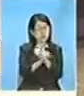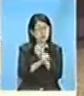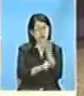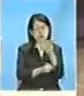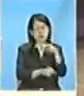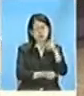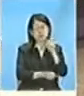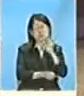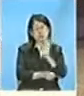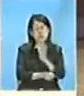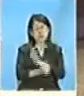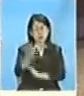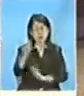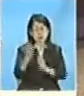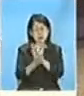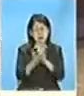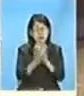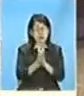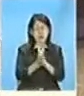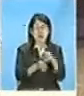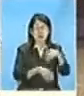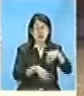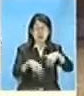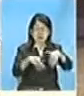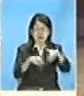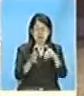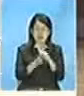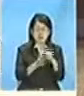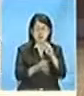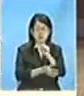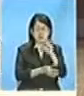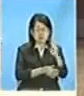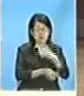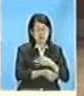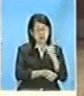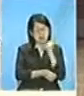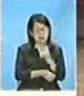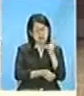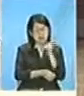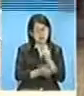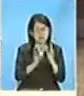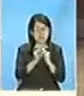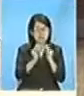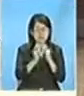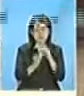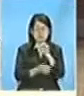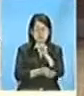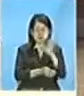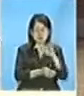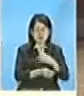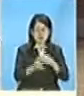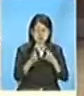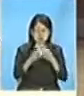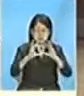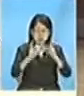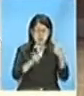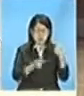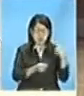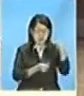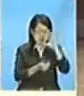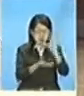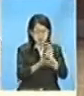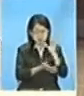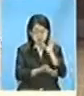นและวุฒิสภาของเราดิฉันร่วมงานชมรมวุฒิสภาได้ร่วมหาทุนให้ชมรมและร่วมงานเลี้ยงที่ผ่านม